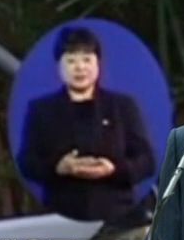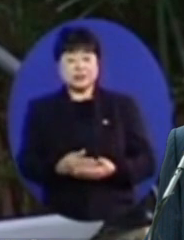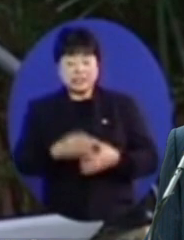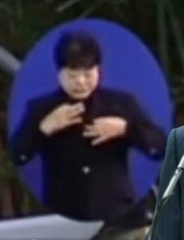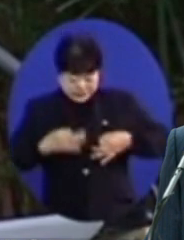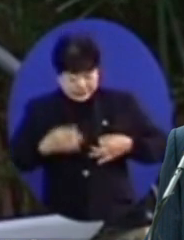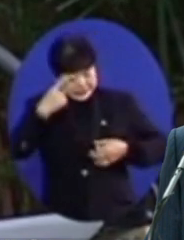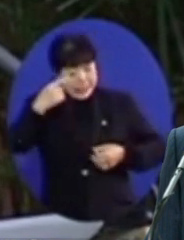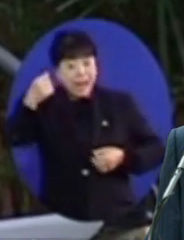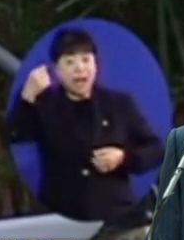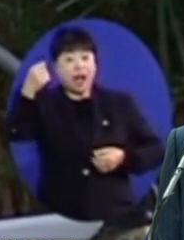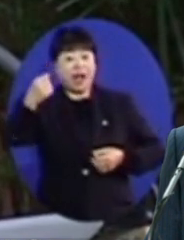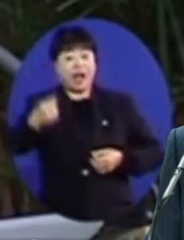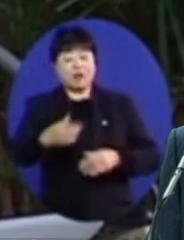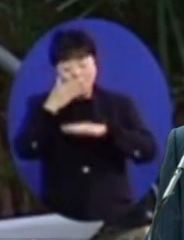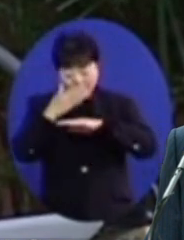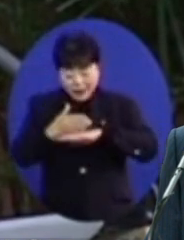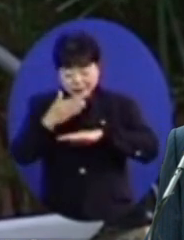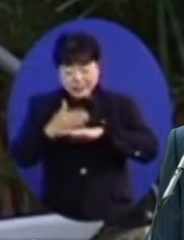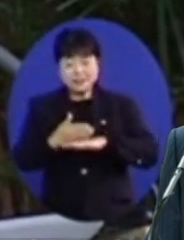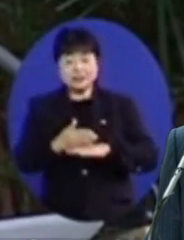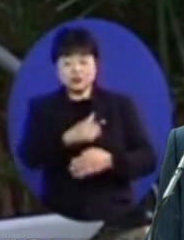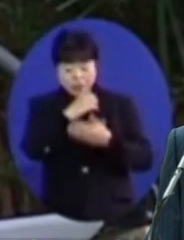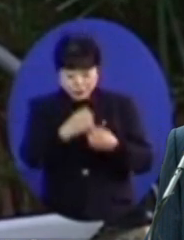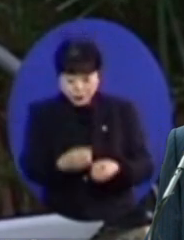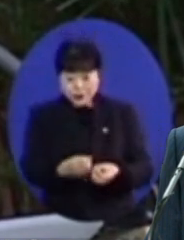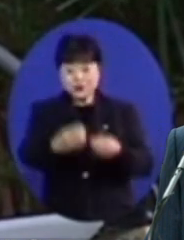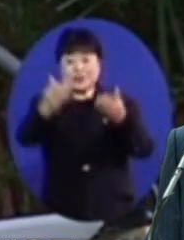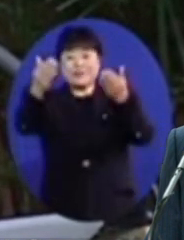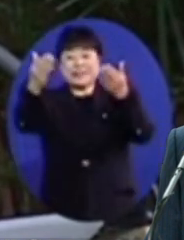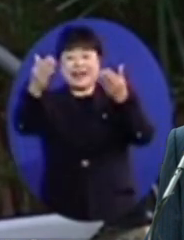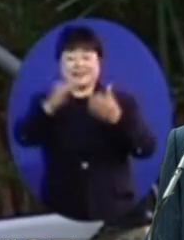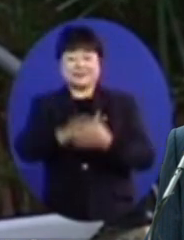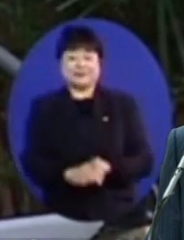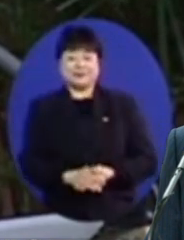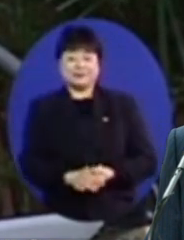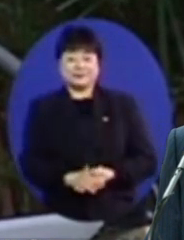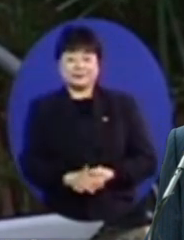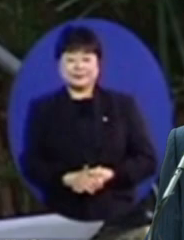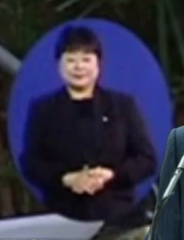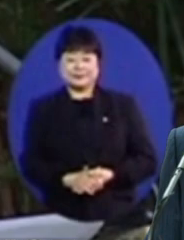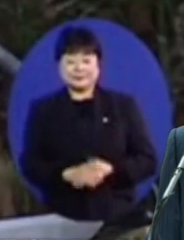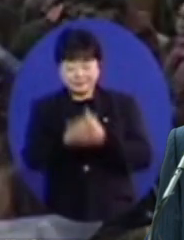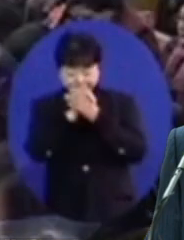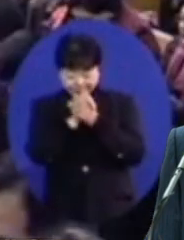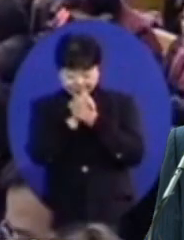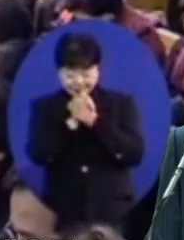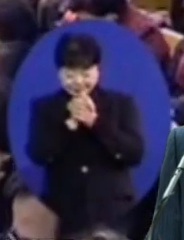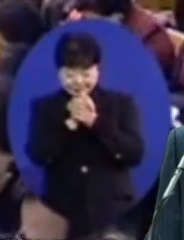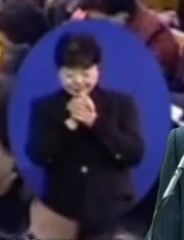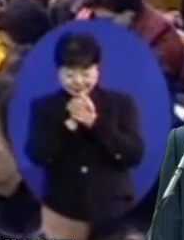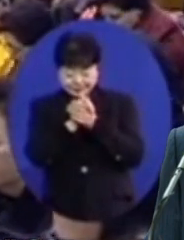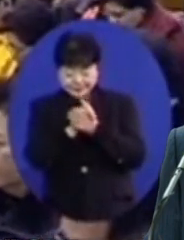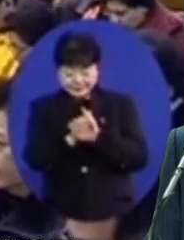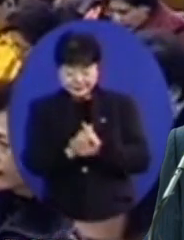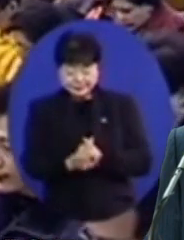자신을 생각하고 늘 감사하는 여러분 되시기를 주님의 이름으로 축원합니다 우리 기도드리겠습니다